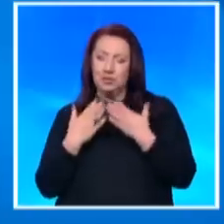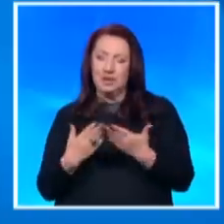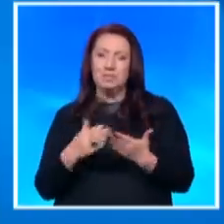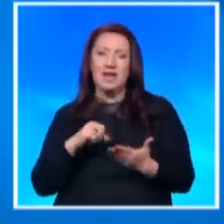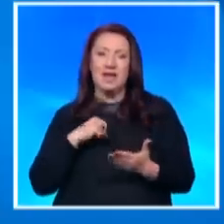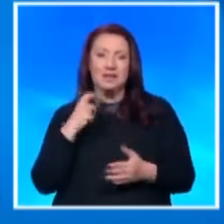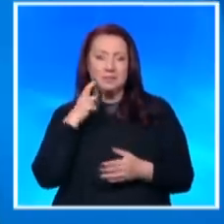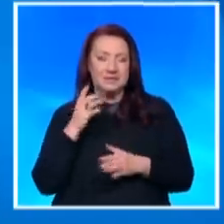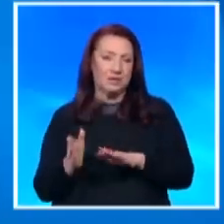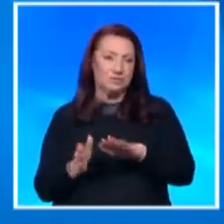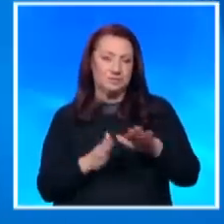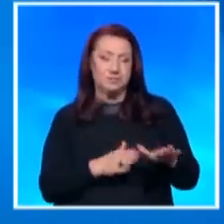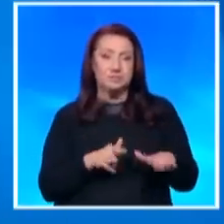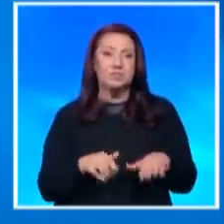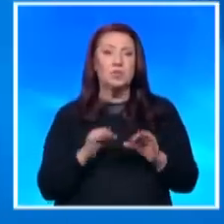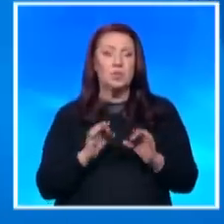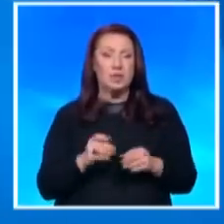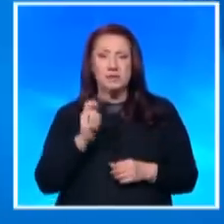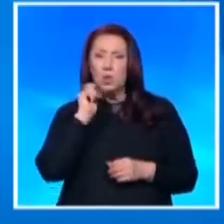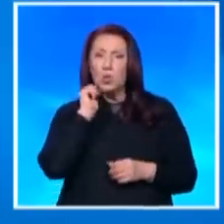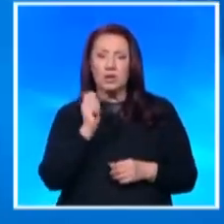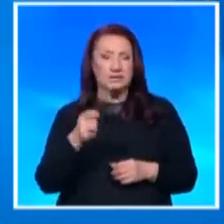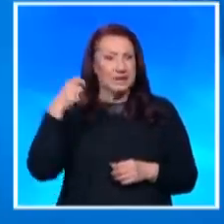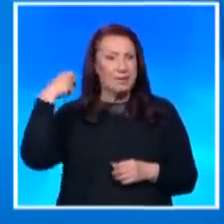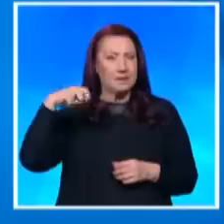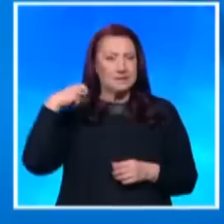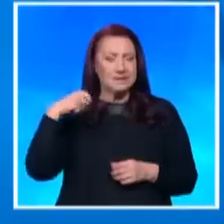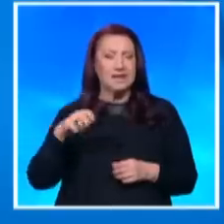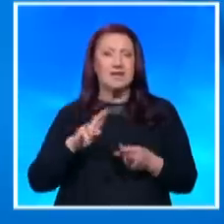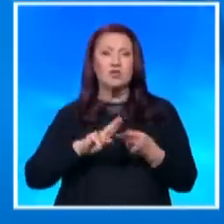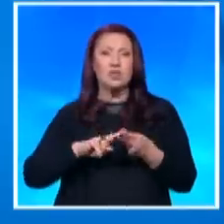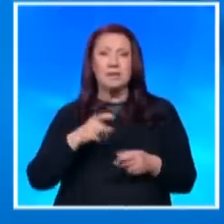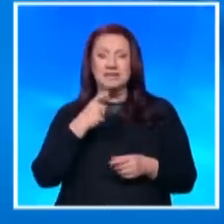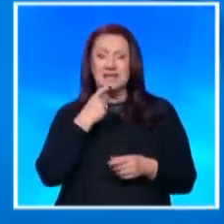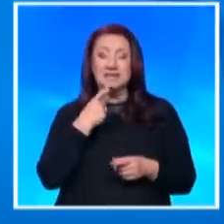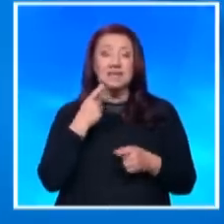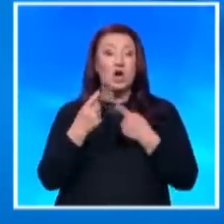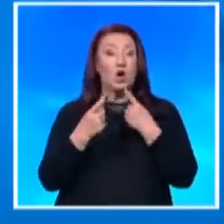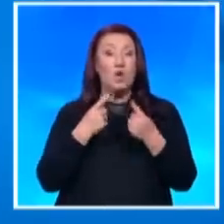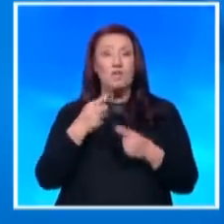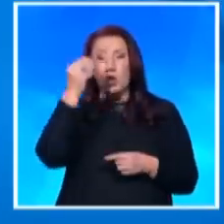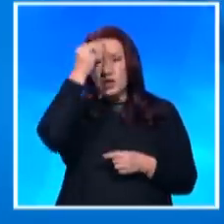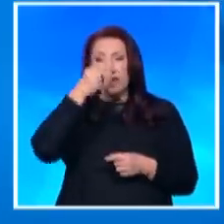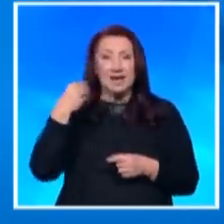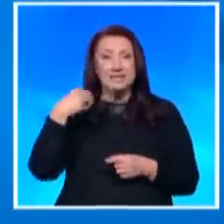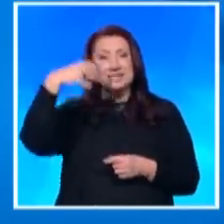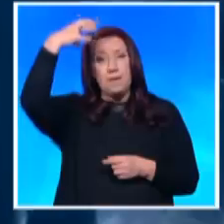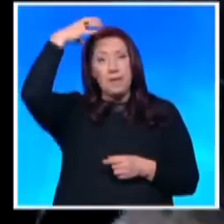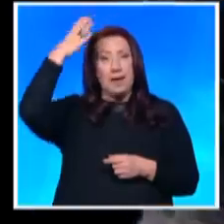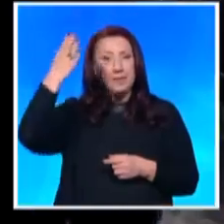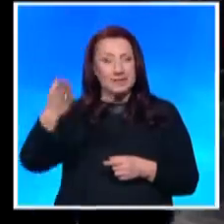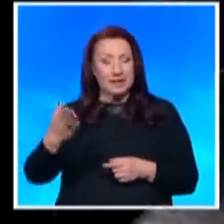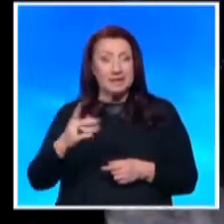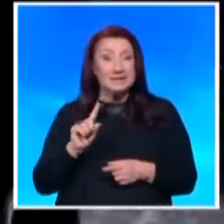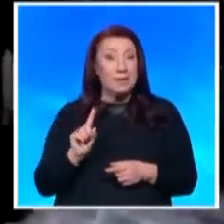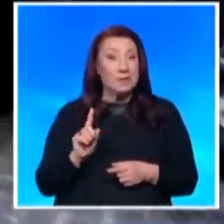В този момент украинският президент Володимир Зеленски разговаря с папа Франциск за първи път от началото на руската инвазия. Миналия